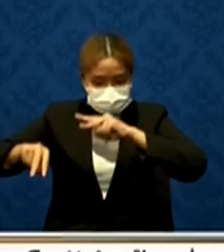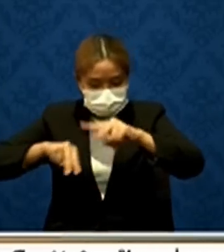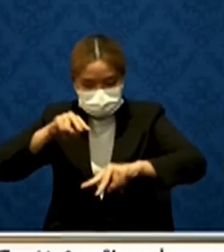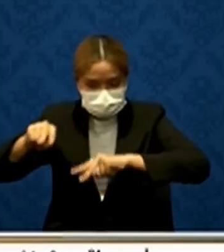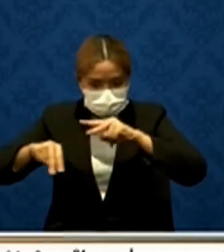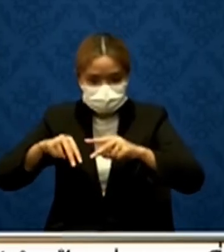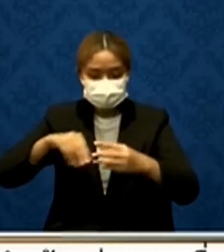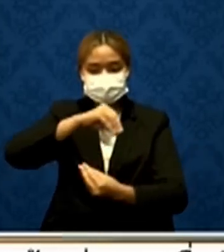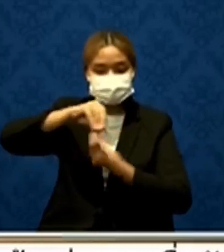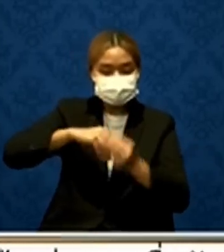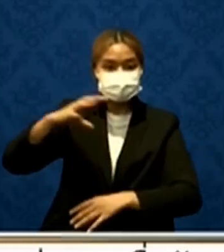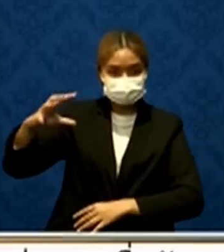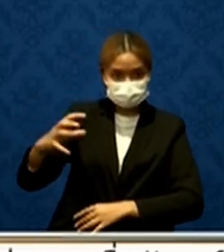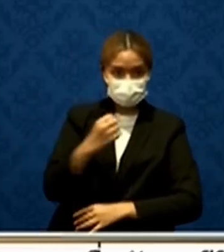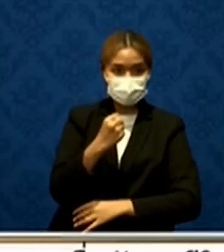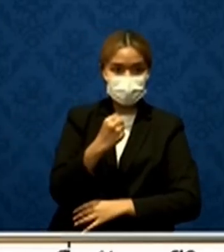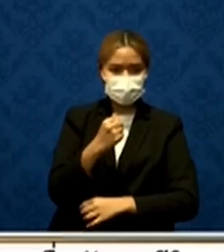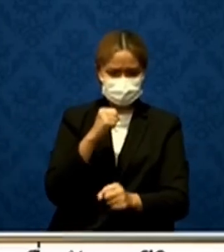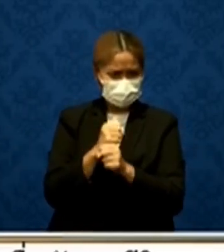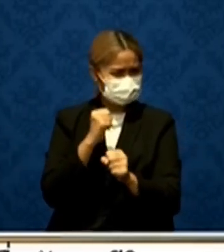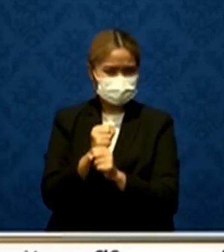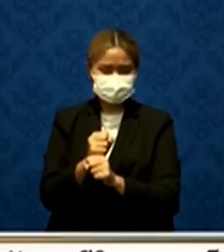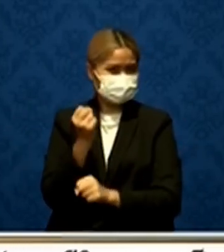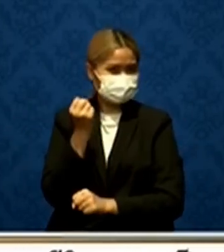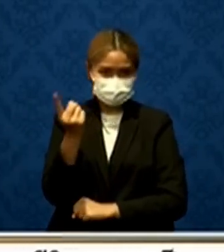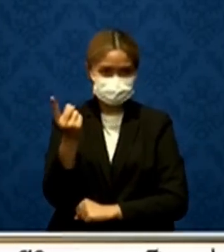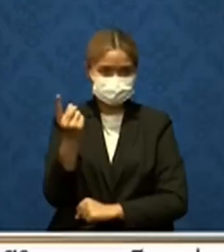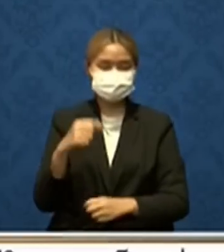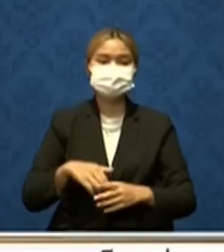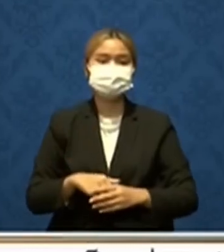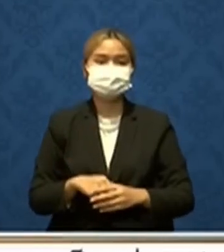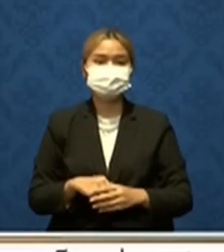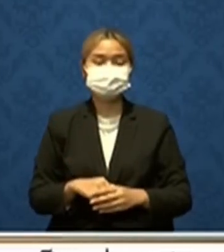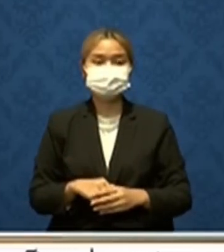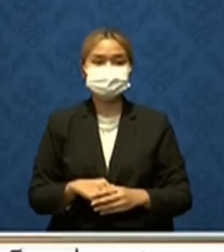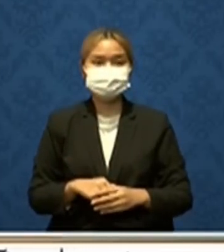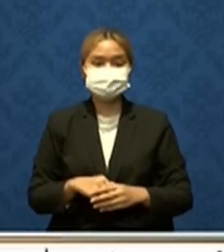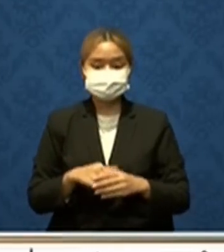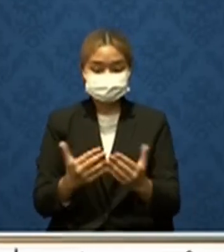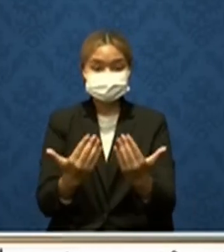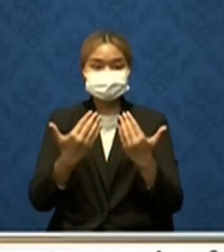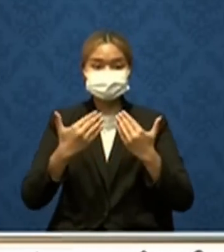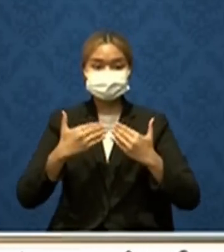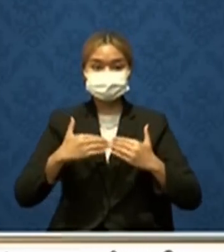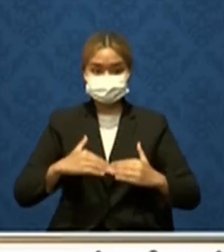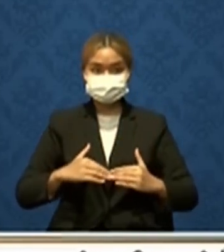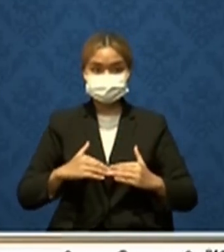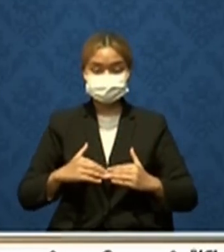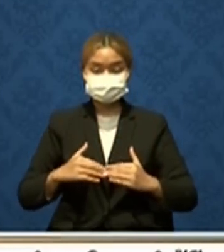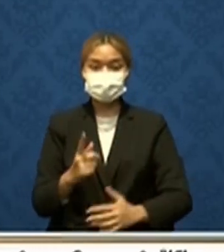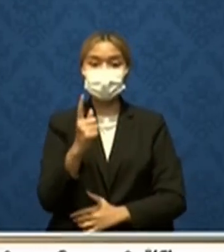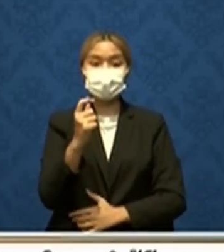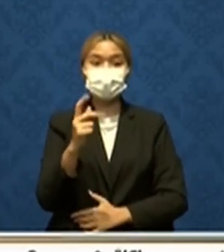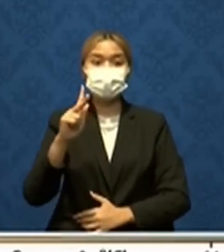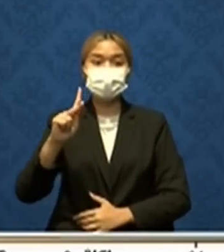ในทันทีไม่ใช่ไม่ทำเหมือนที่ท่านเลยอ้างถัดจากนั้นพวกในการเอาค่ะ